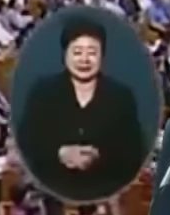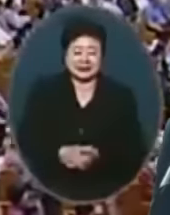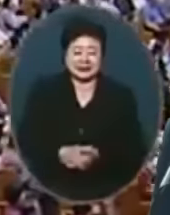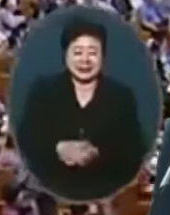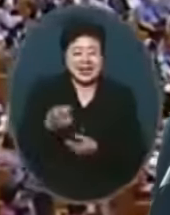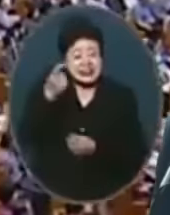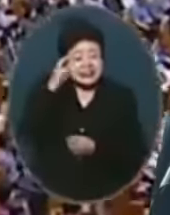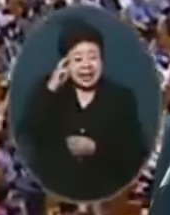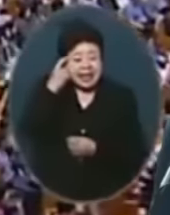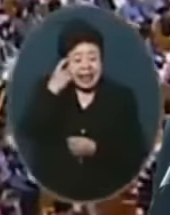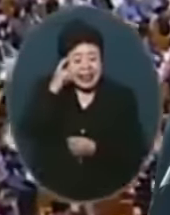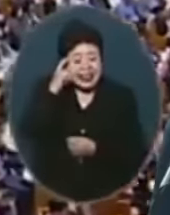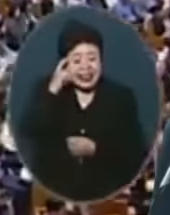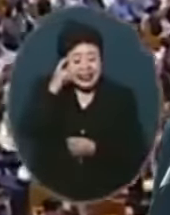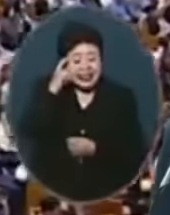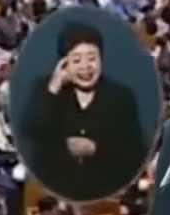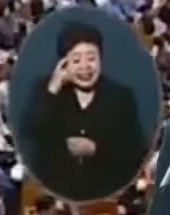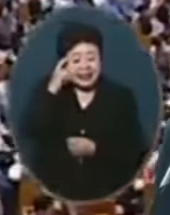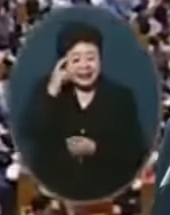생각이